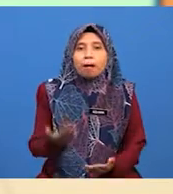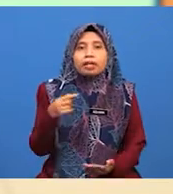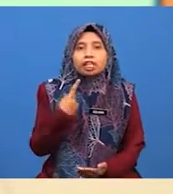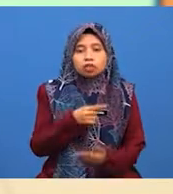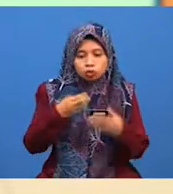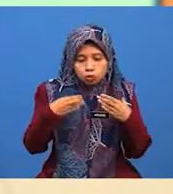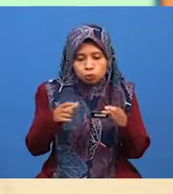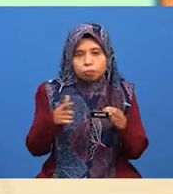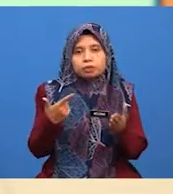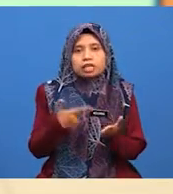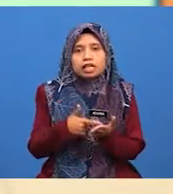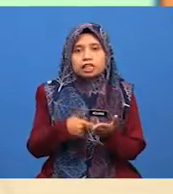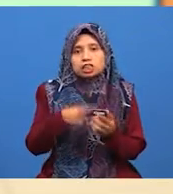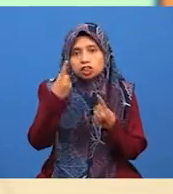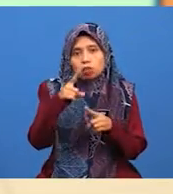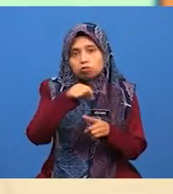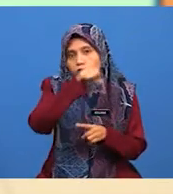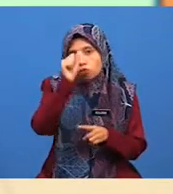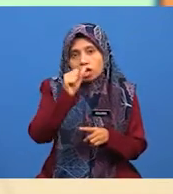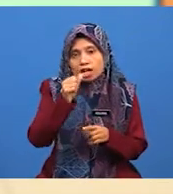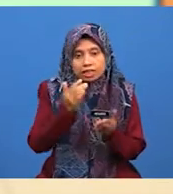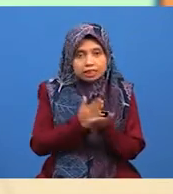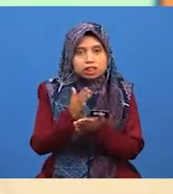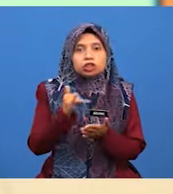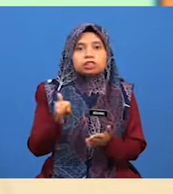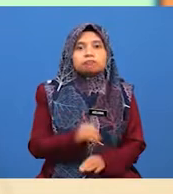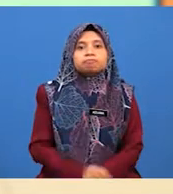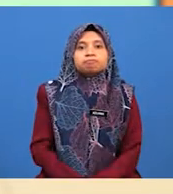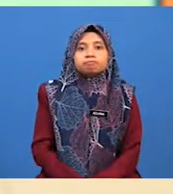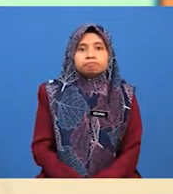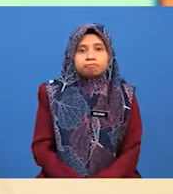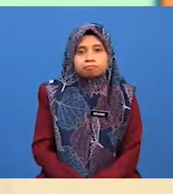kita cuba menjawab soalan seterusnya pula.